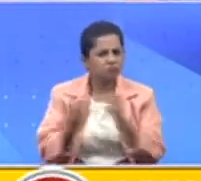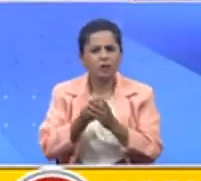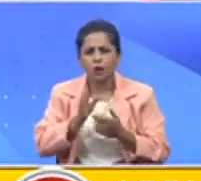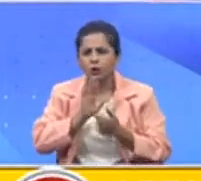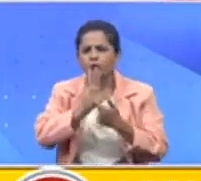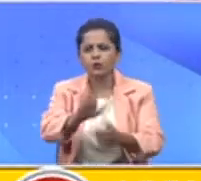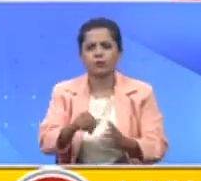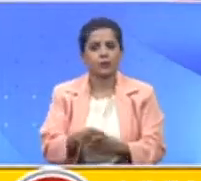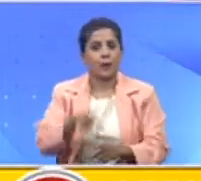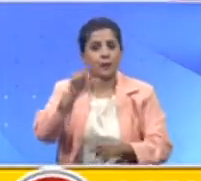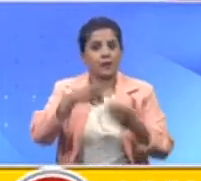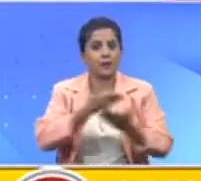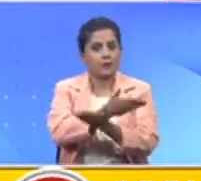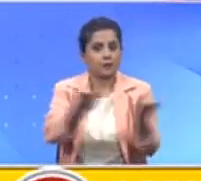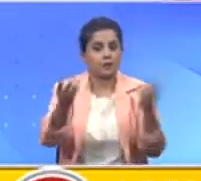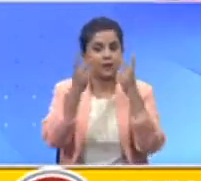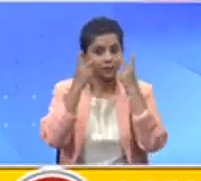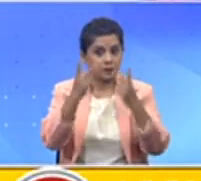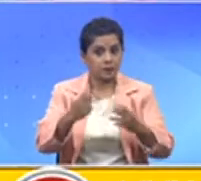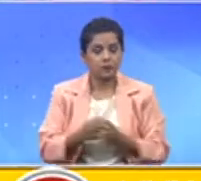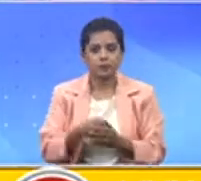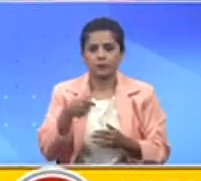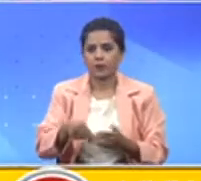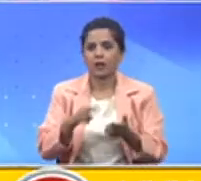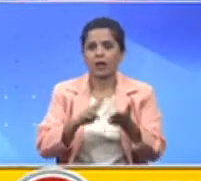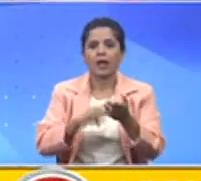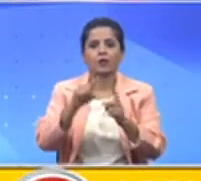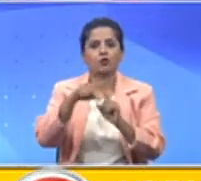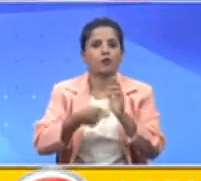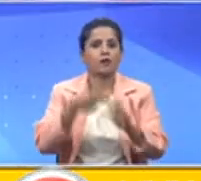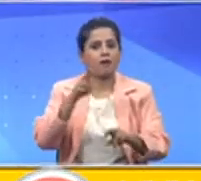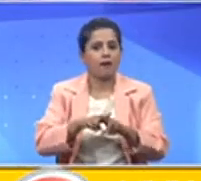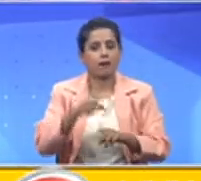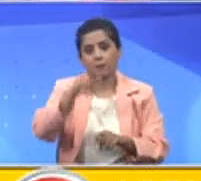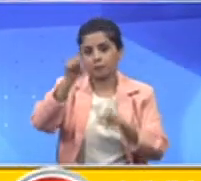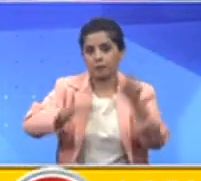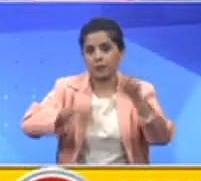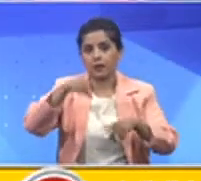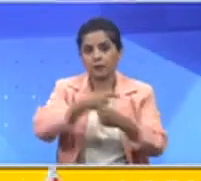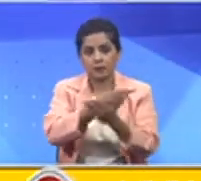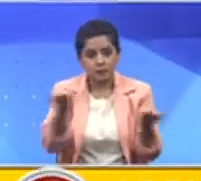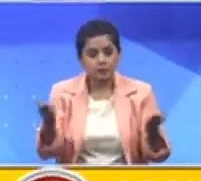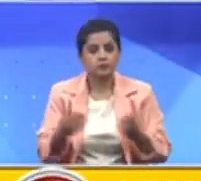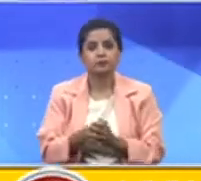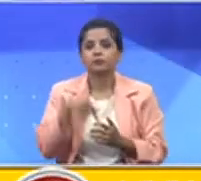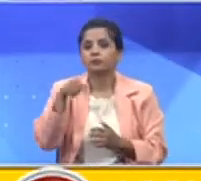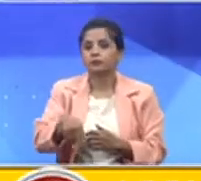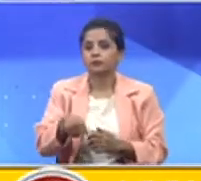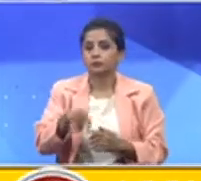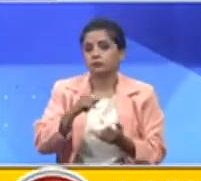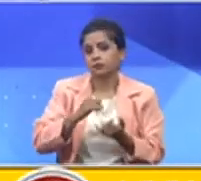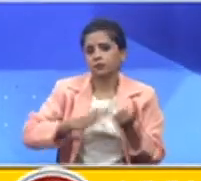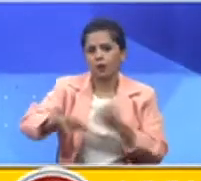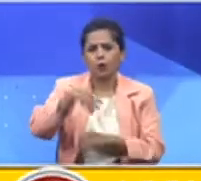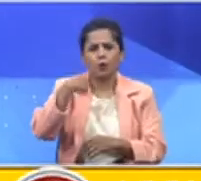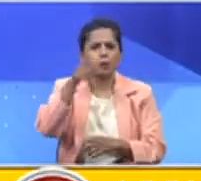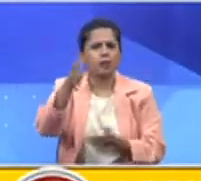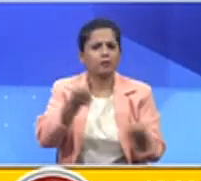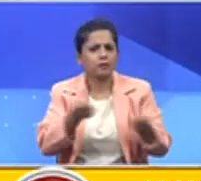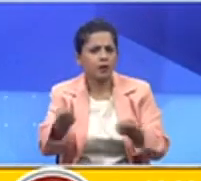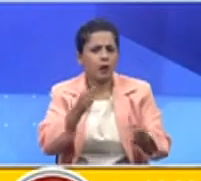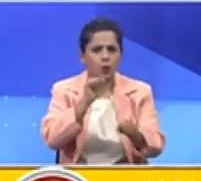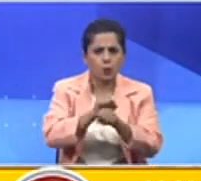स्थानिय लोगों ने हमारे एंडिय आरब के जवानों ने स्थानिय प्रशाशन के लोगों ने